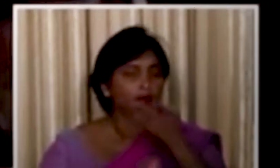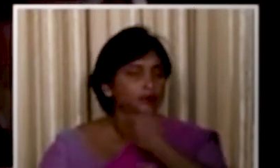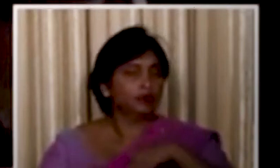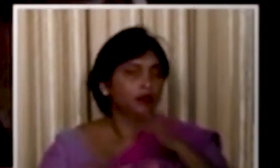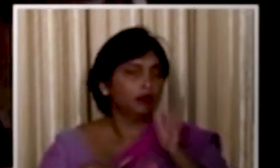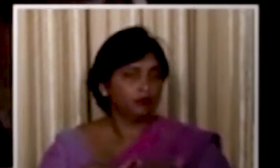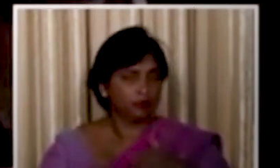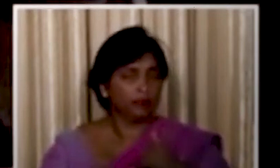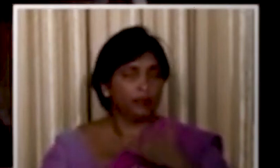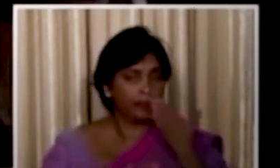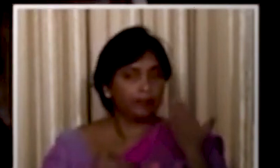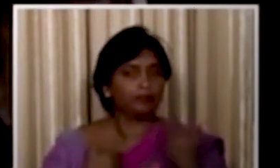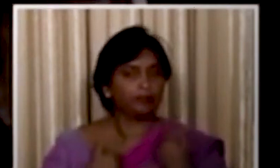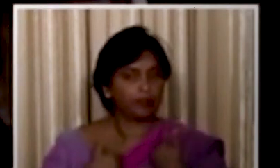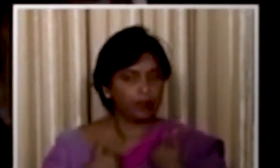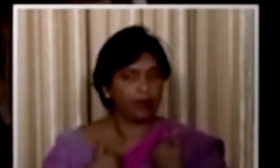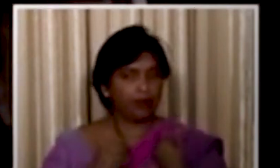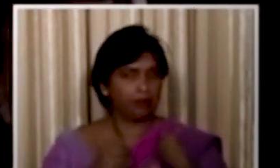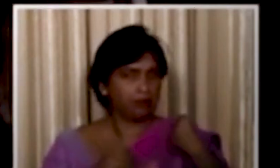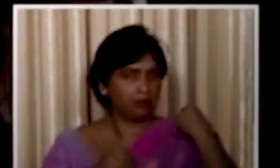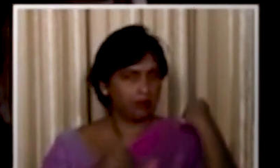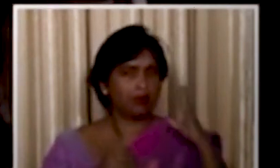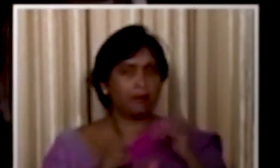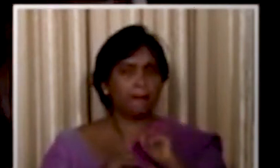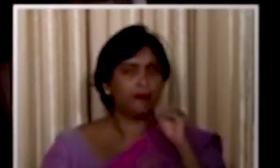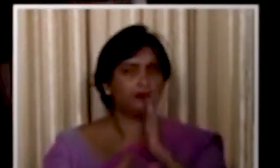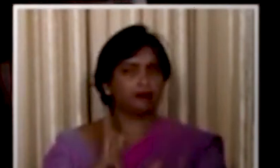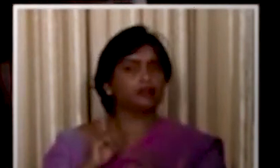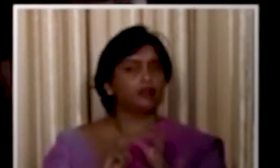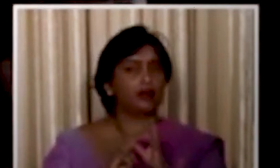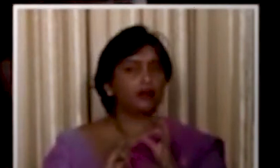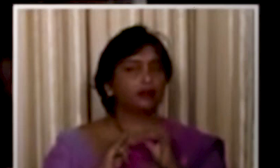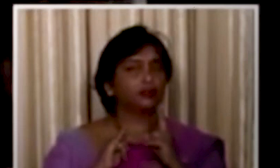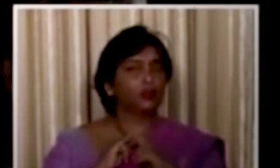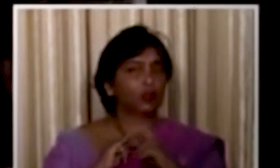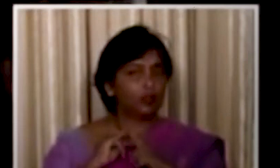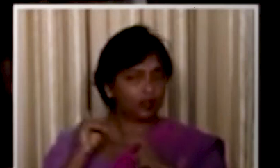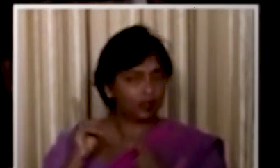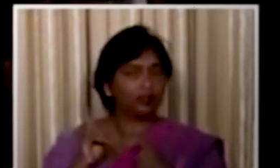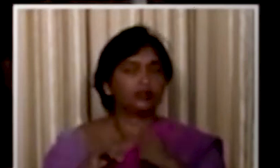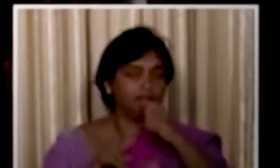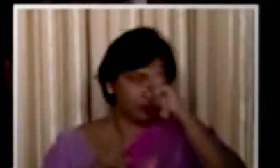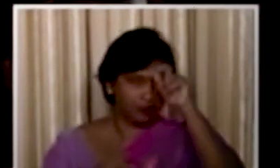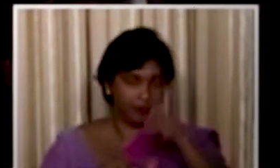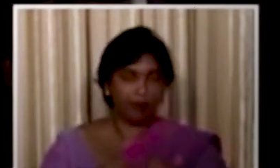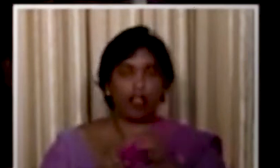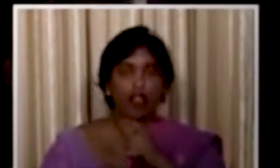சேர்ந்த உத்திக்க பிரபரட்ட என்ற ஒரு அனுராதபுர பாராளுமன்ற உறுப்பினர் மீது